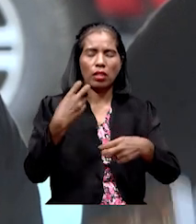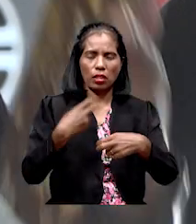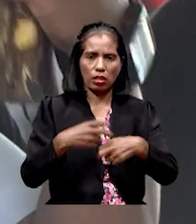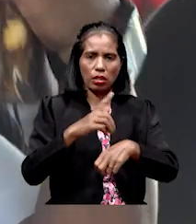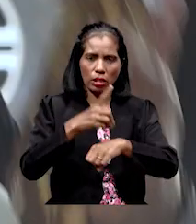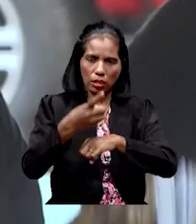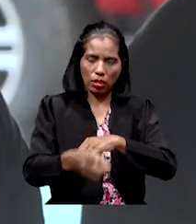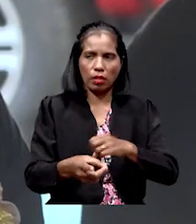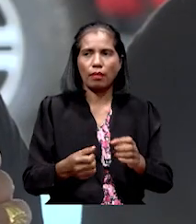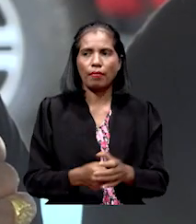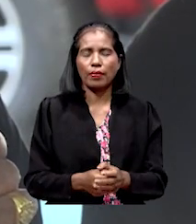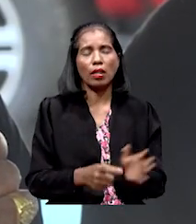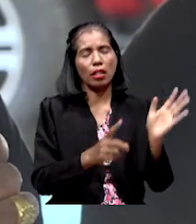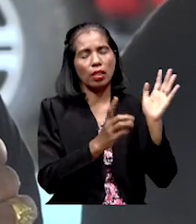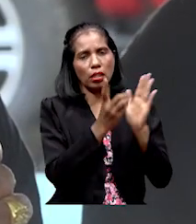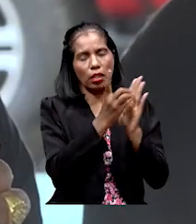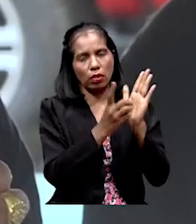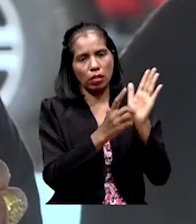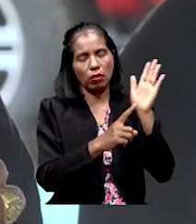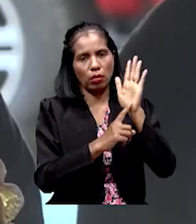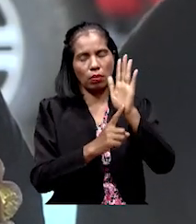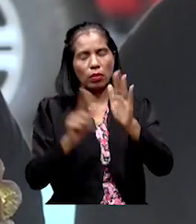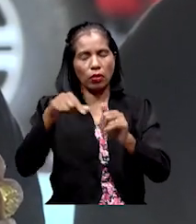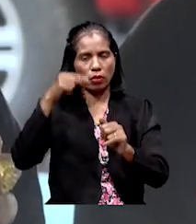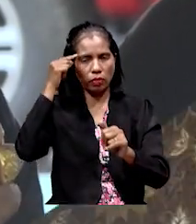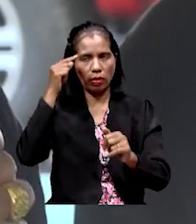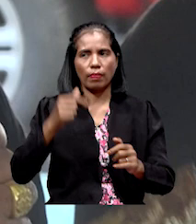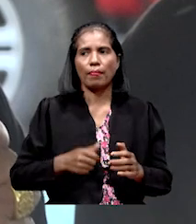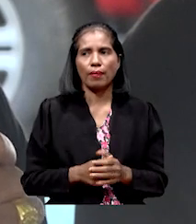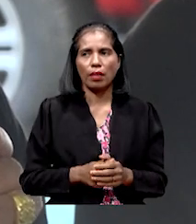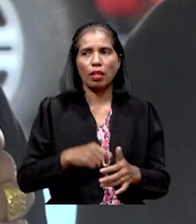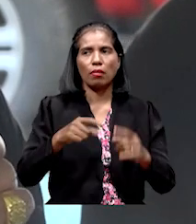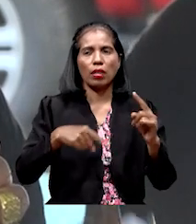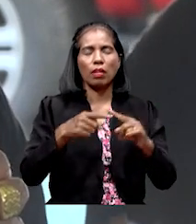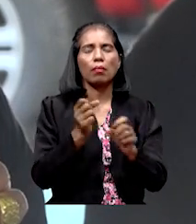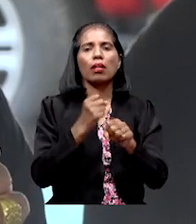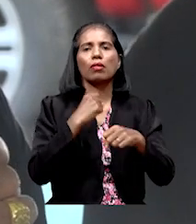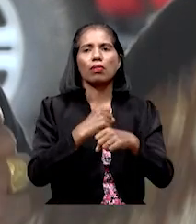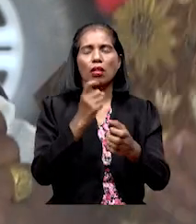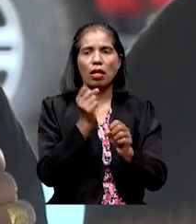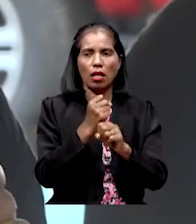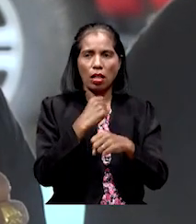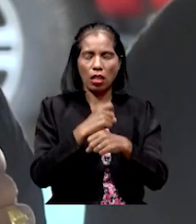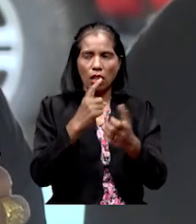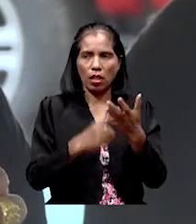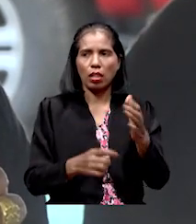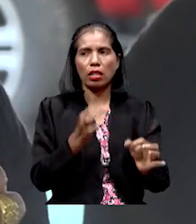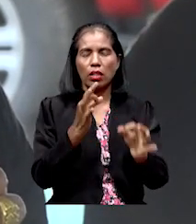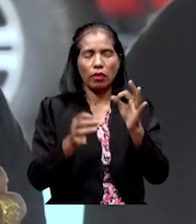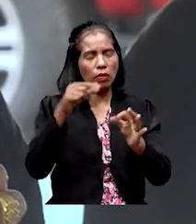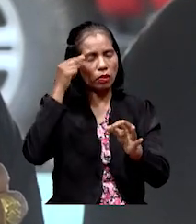sida le haru kau nama bukan sutra. Bahir maka Tuhan, bahir maka Tuhan. Saya gubernur tidak ada